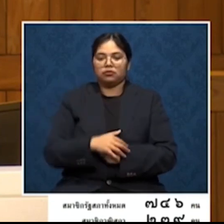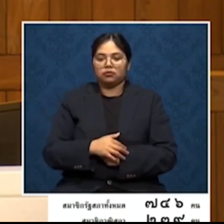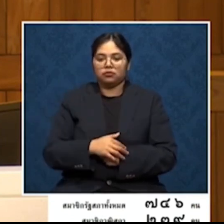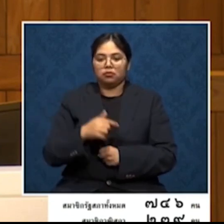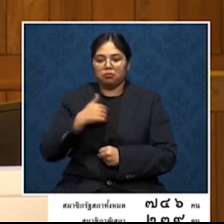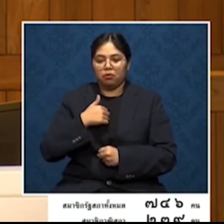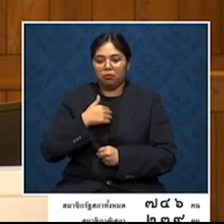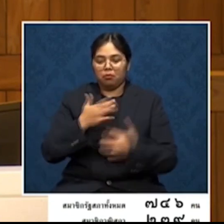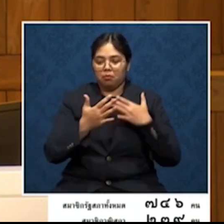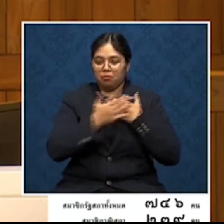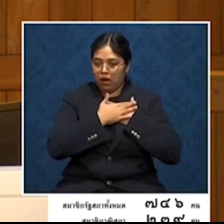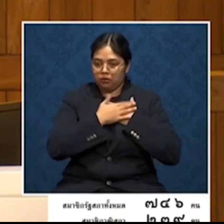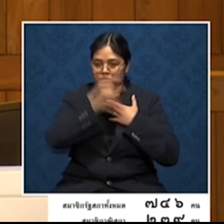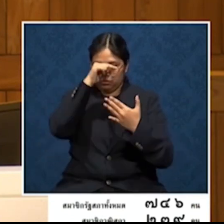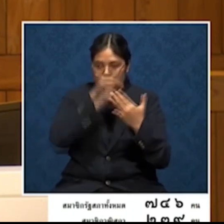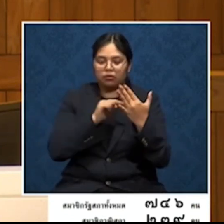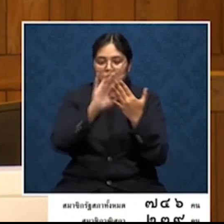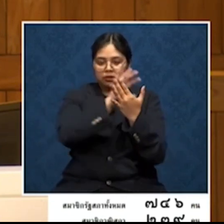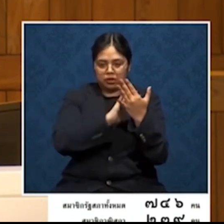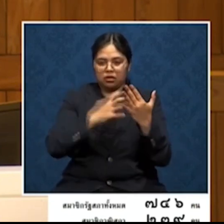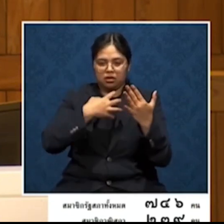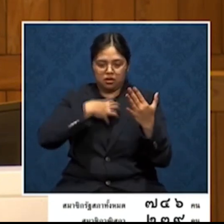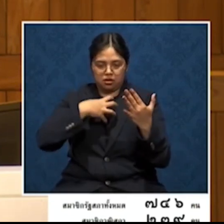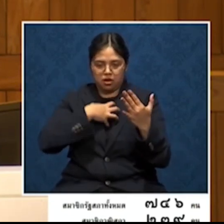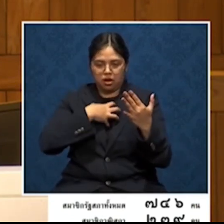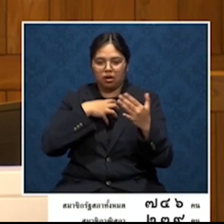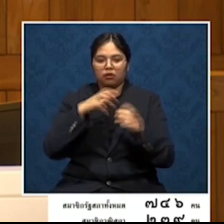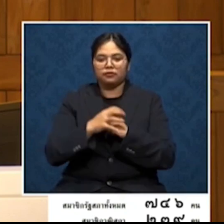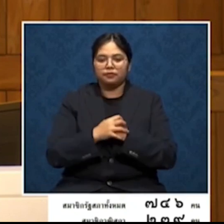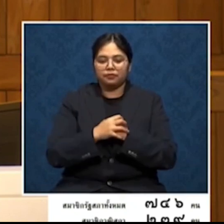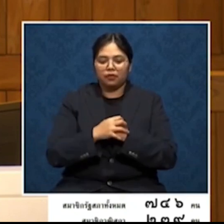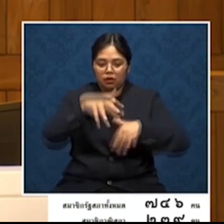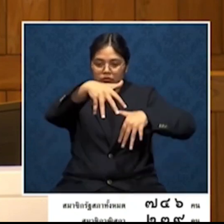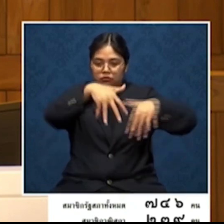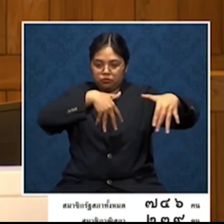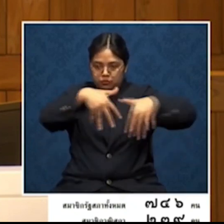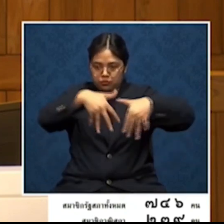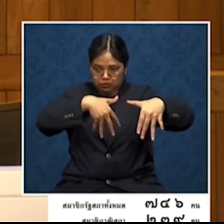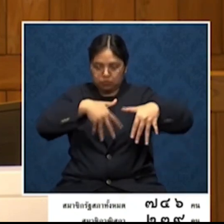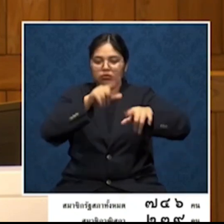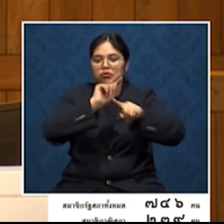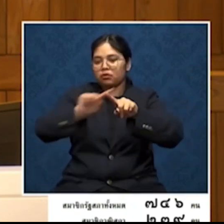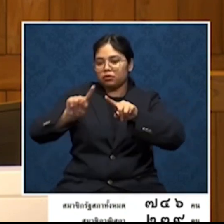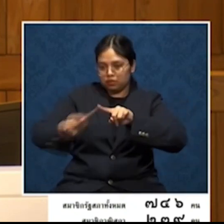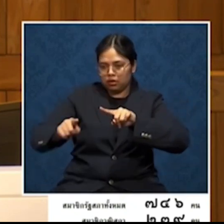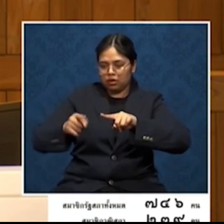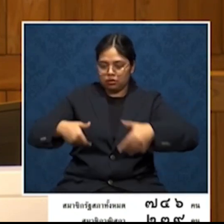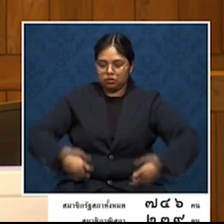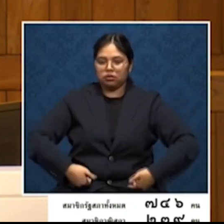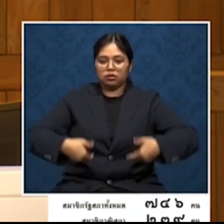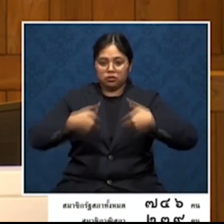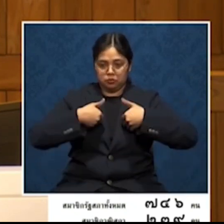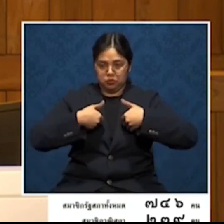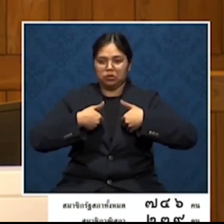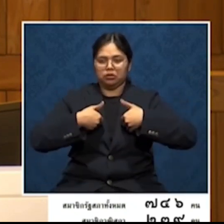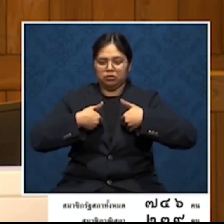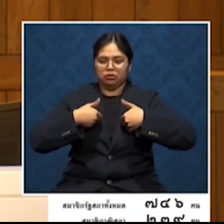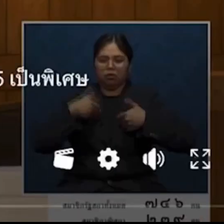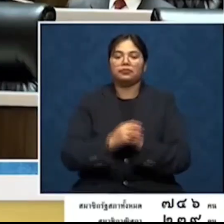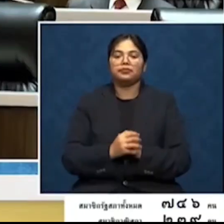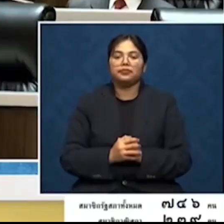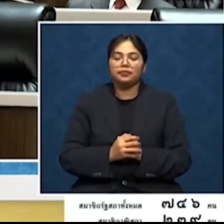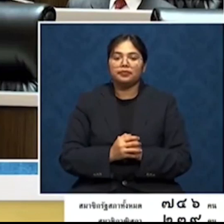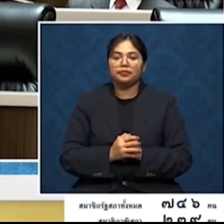ผมรปเทศชาติผมมความต้การทจะเห็นพี่น้ประชาชนมีชีวตความเป็อยู่ที่ดีขึ้น